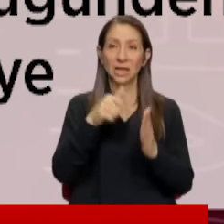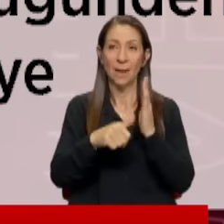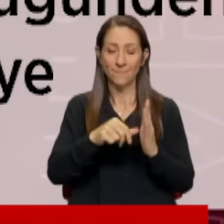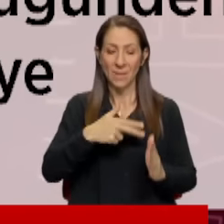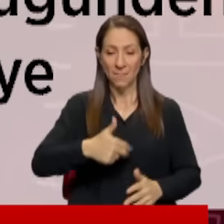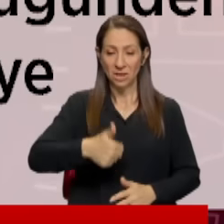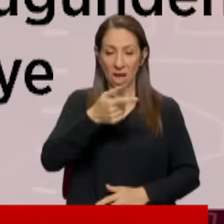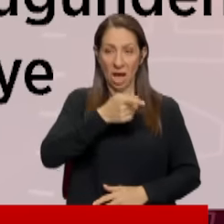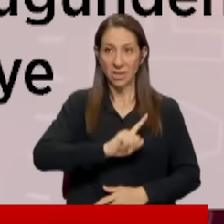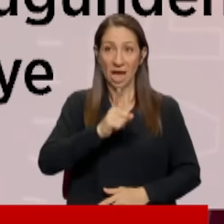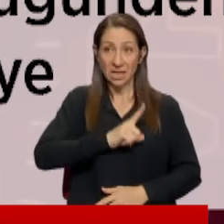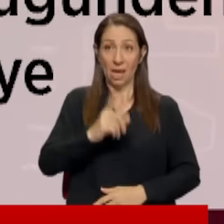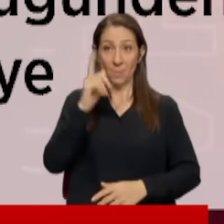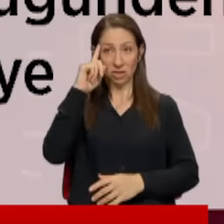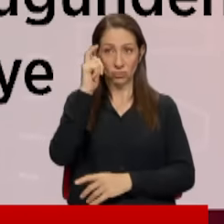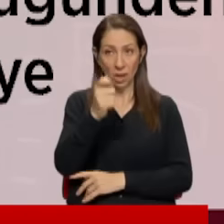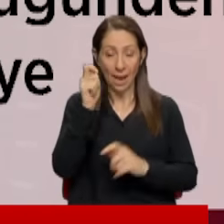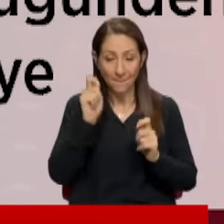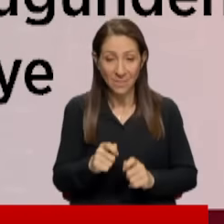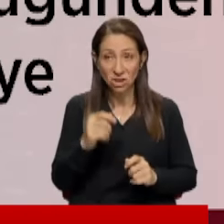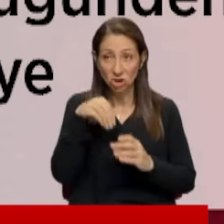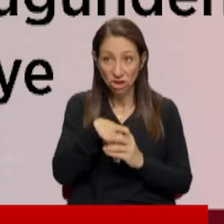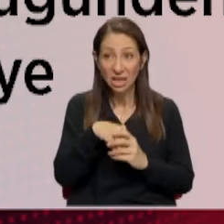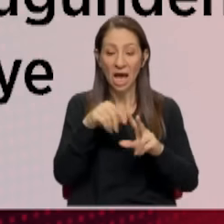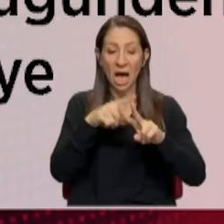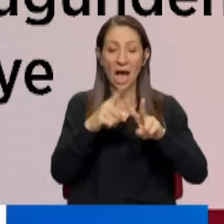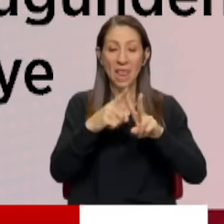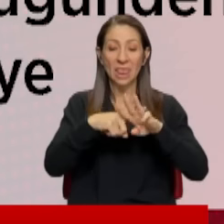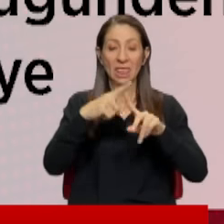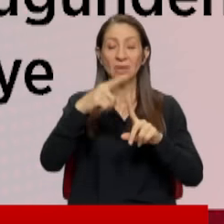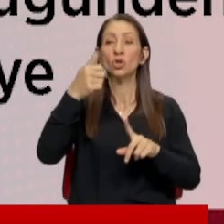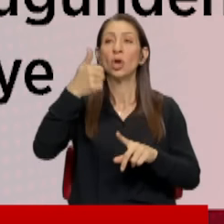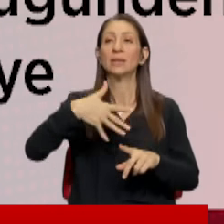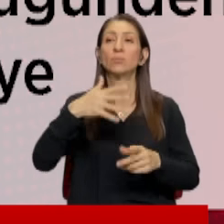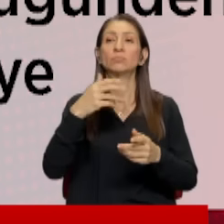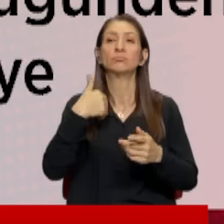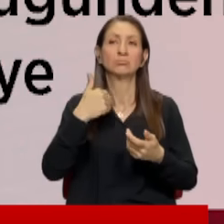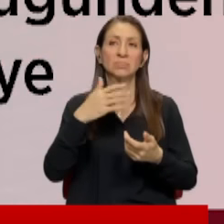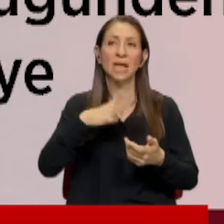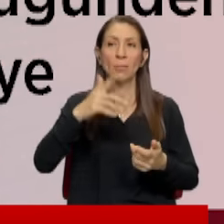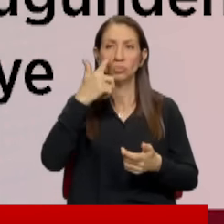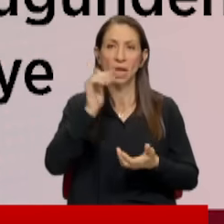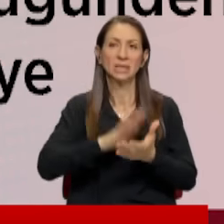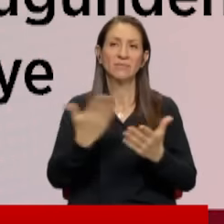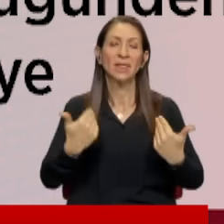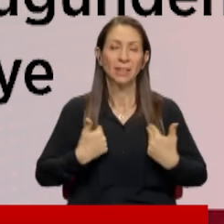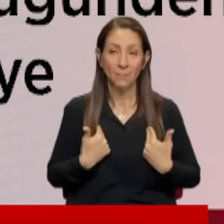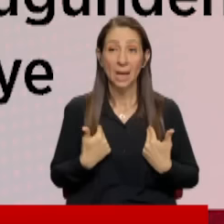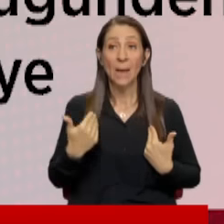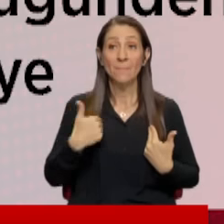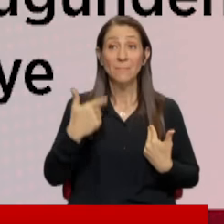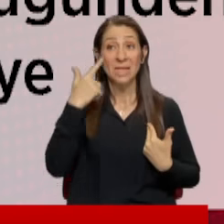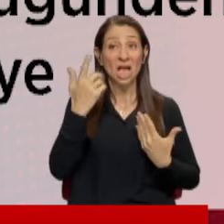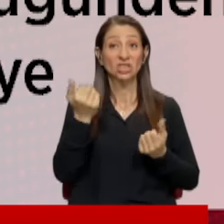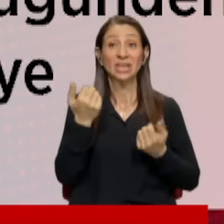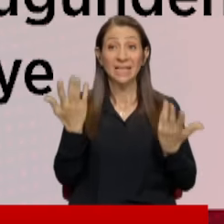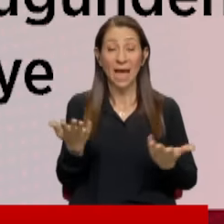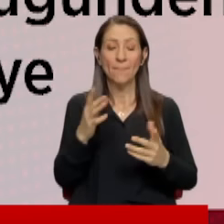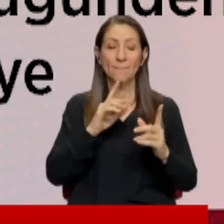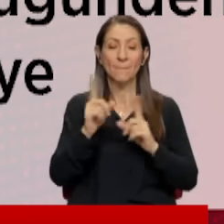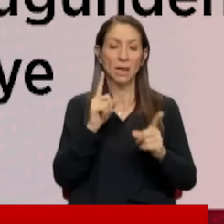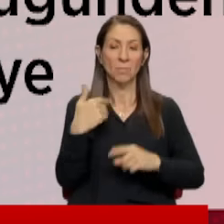belediye başkanlığına aday adaylığına başvuru yapmak amacıyla ANET Yönetim Kurulu Başkanlığından ve Genel Müdürlüğünden istifa ettim. Ben bilgi